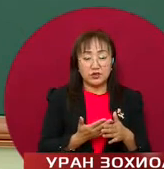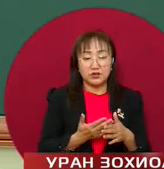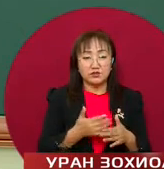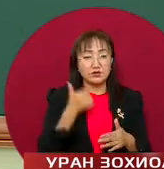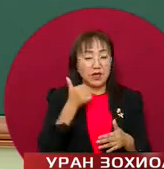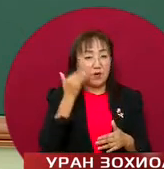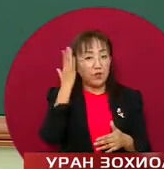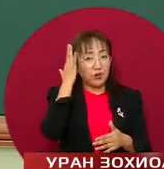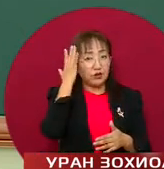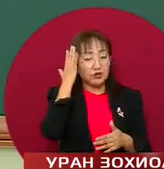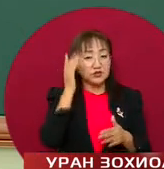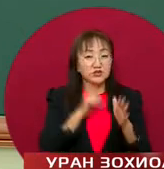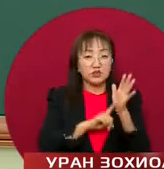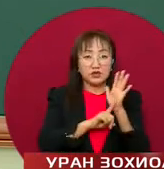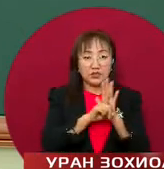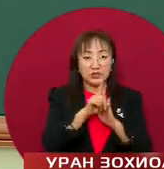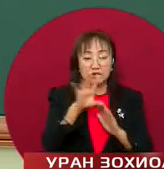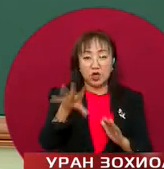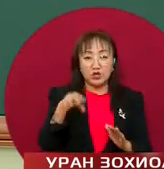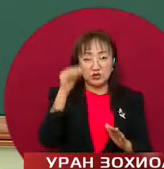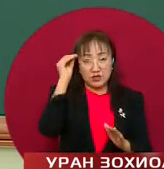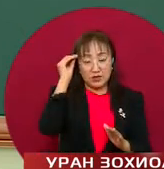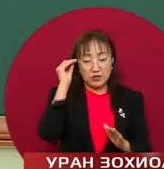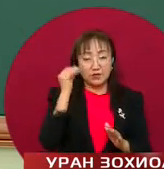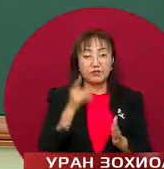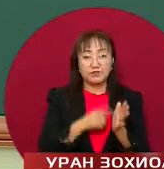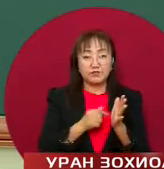сайтар бодож эхнээс нь ойлгож авах шүү хүүхдүүд ээ.